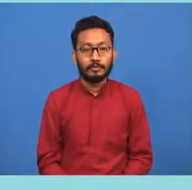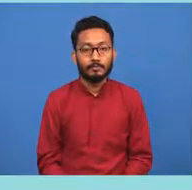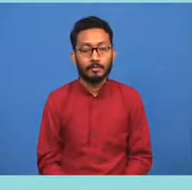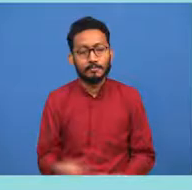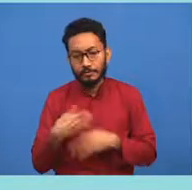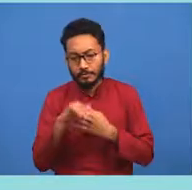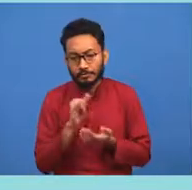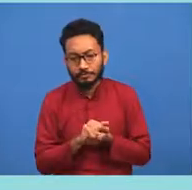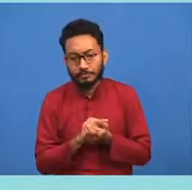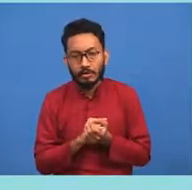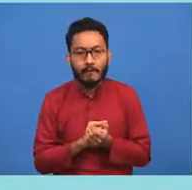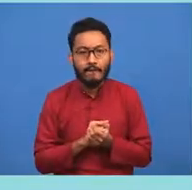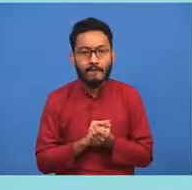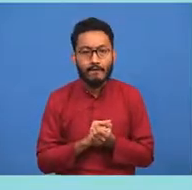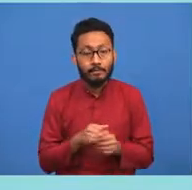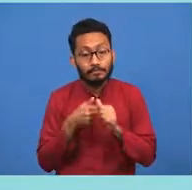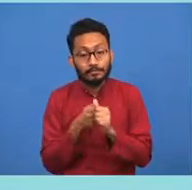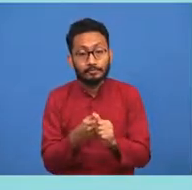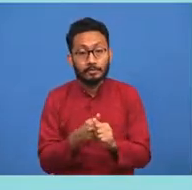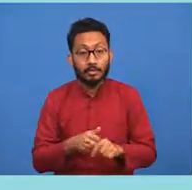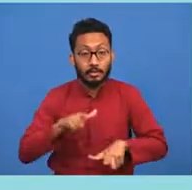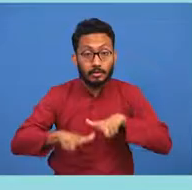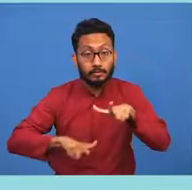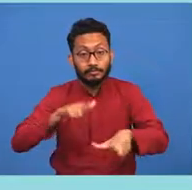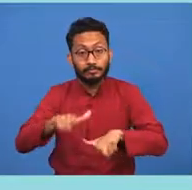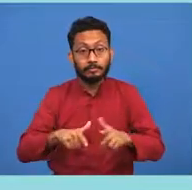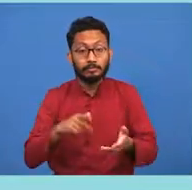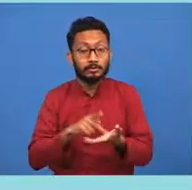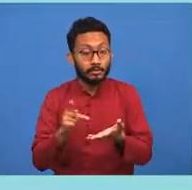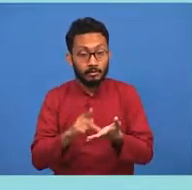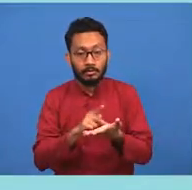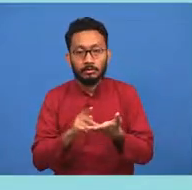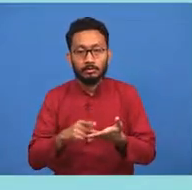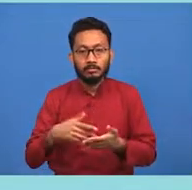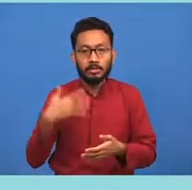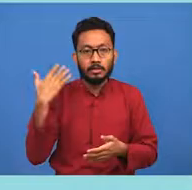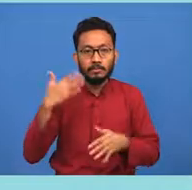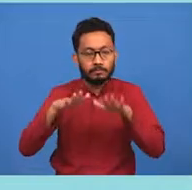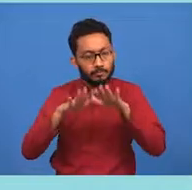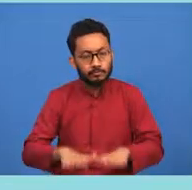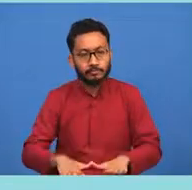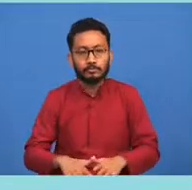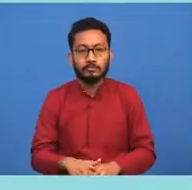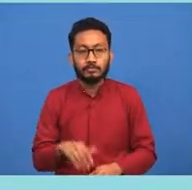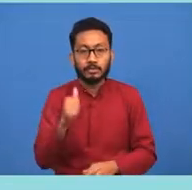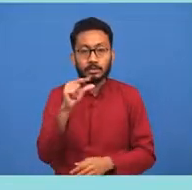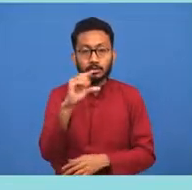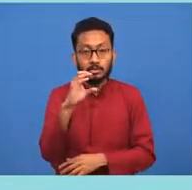Seterusnya, ikutilah langkah-langkah mengira haba pemendakan argentum klorida